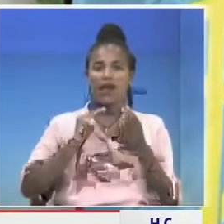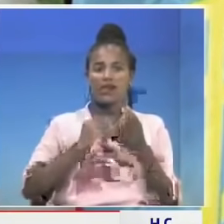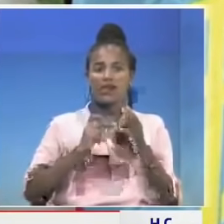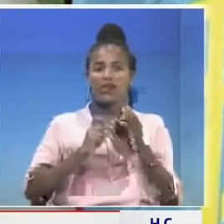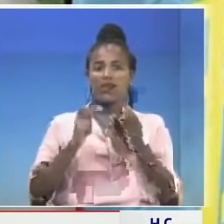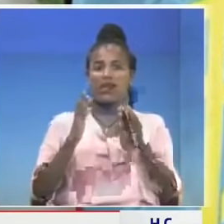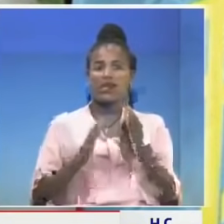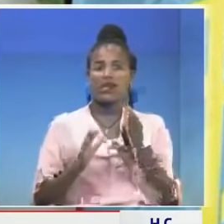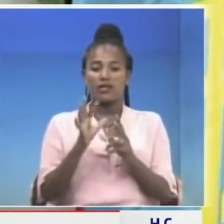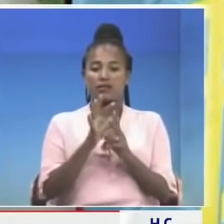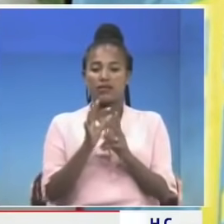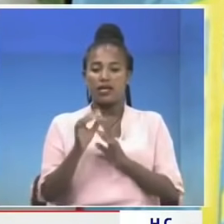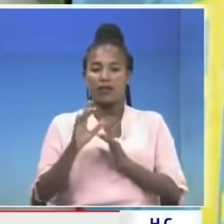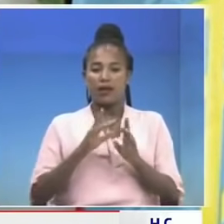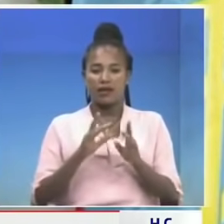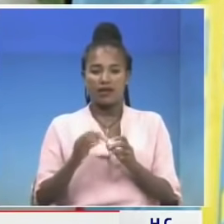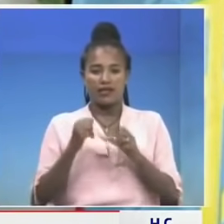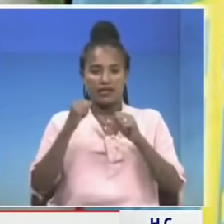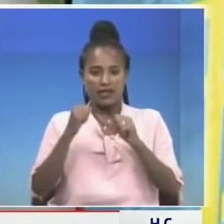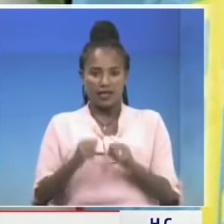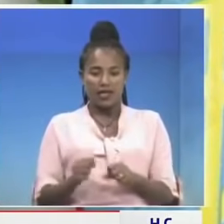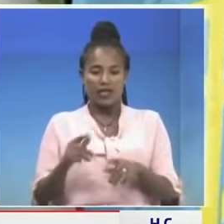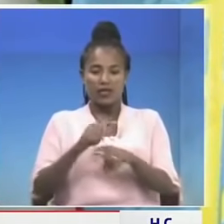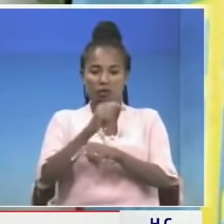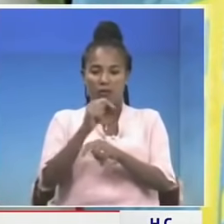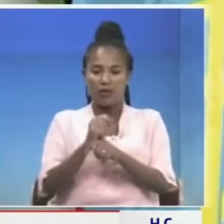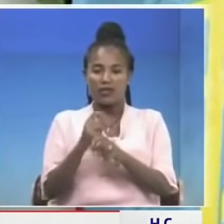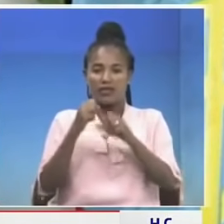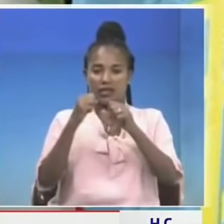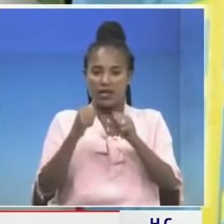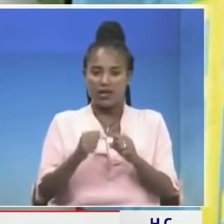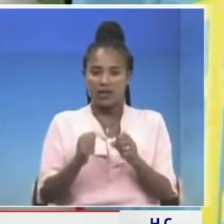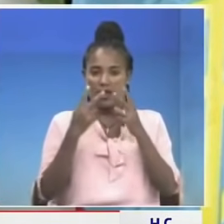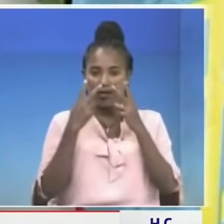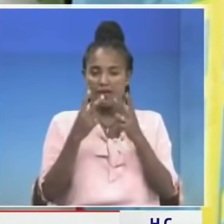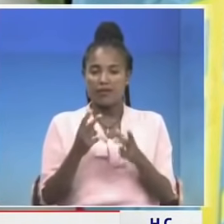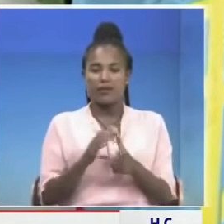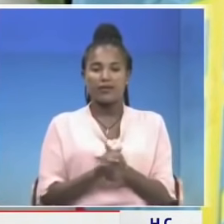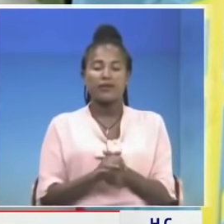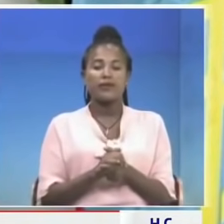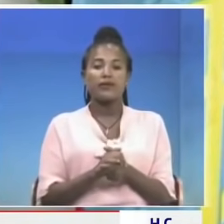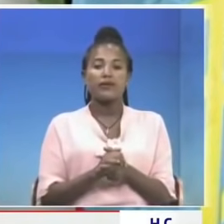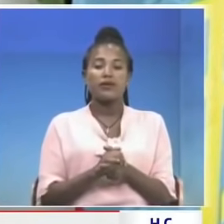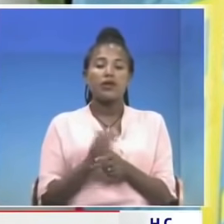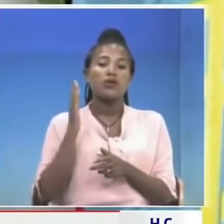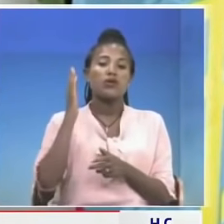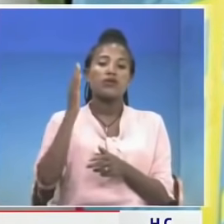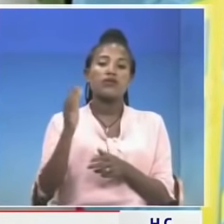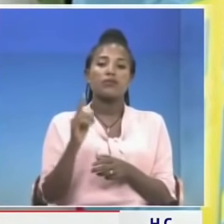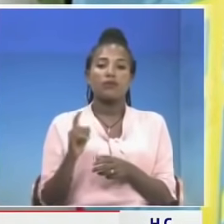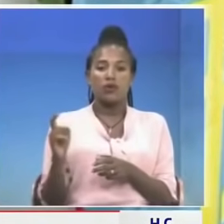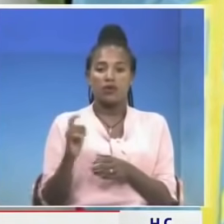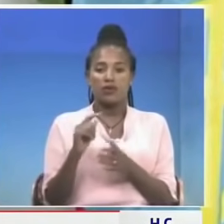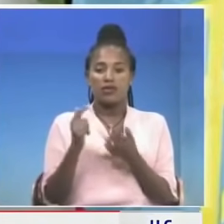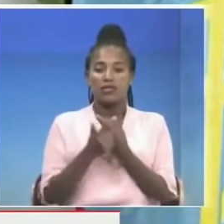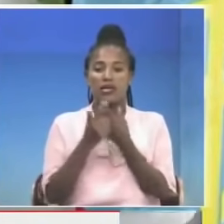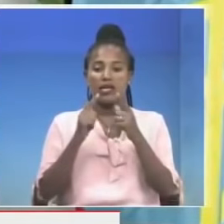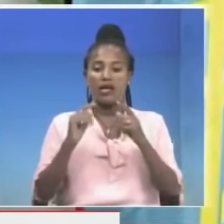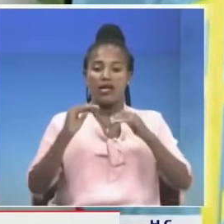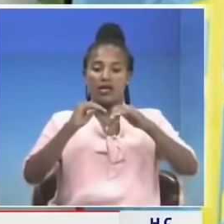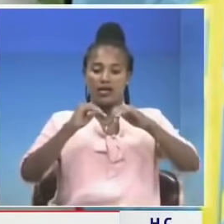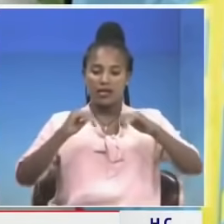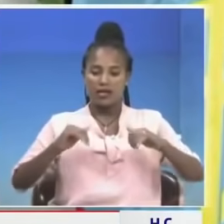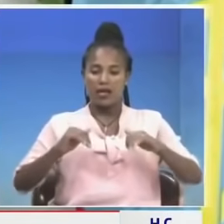ዲሞክራሲያዊ ምርጫዎችን ለማካሄድ ጠንካራ ተቋማት ተጠናክሮ ያየንበት፣ ለወደፊትም ቢሆን ነፃና